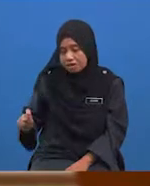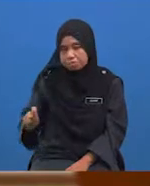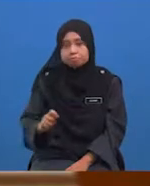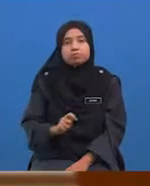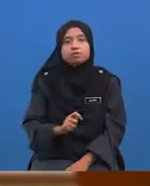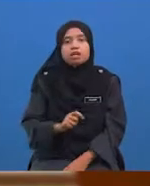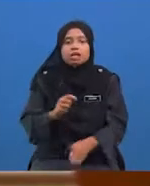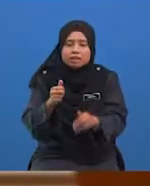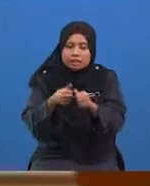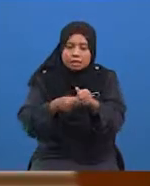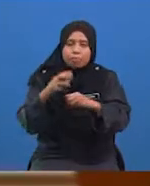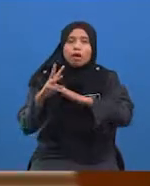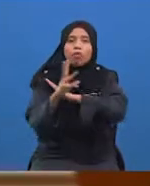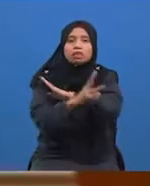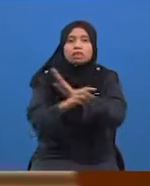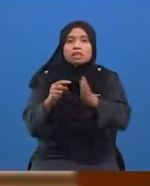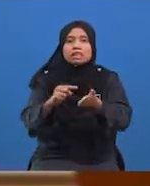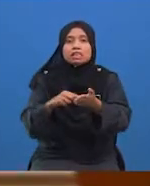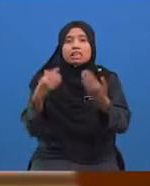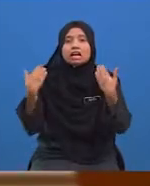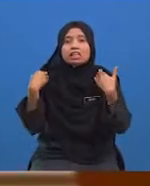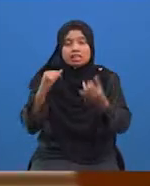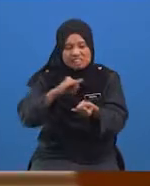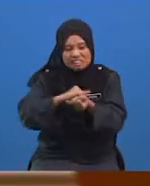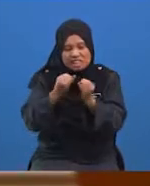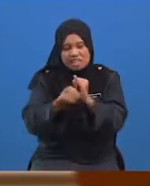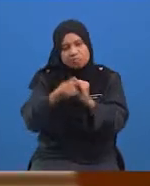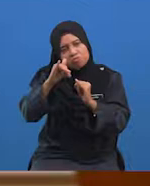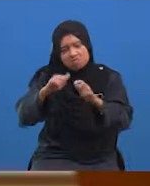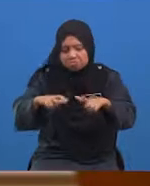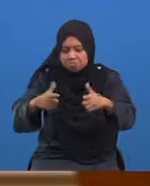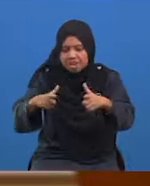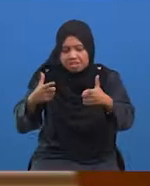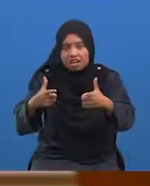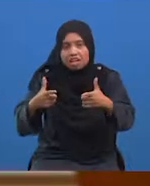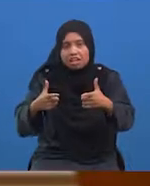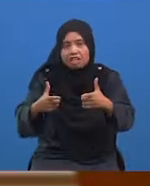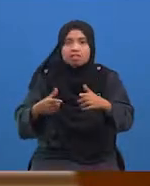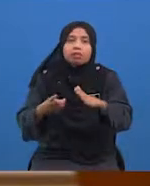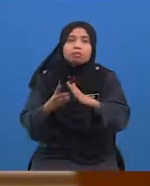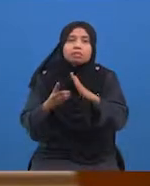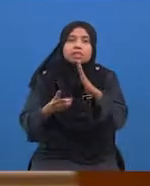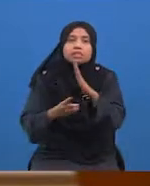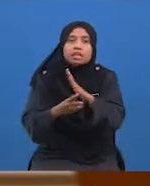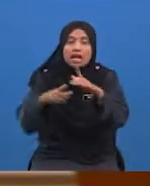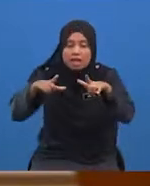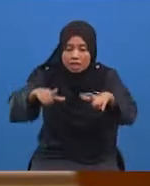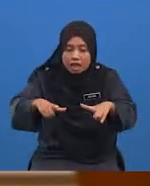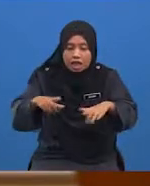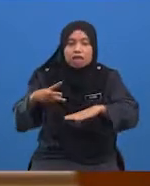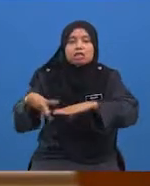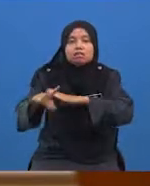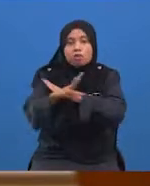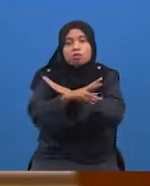Setiap kawasan ini mempunyai iklim yang berbeza berdasarkan letakkan